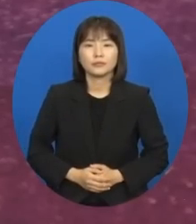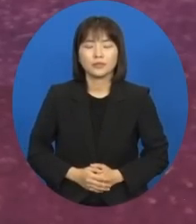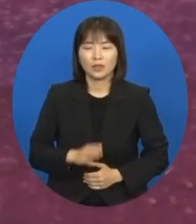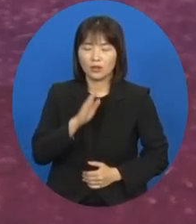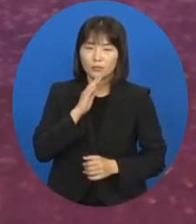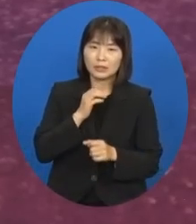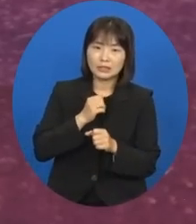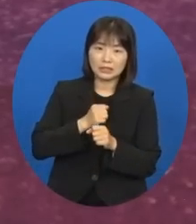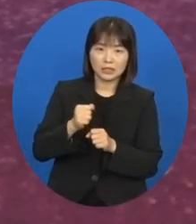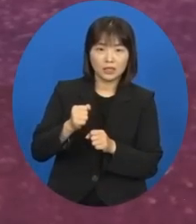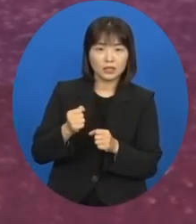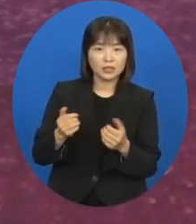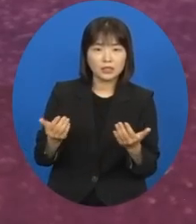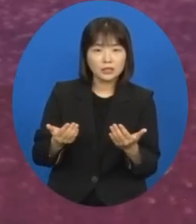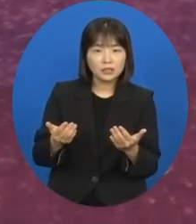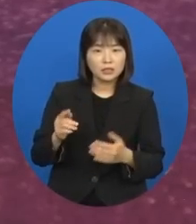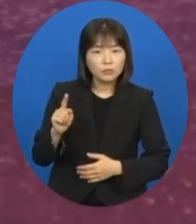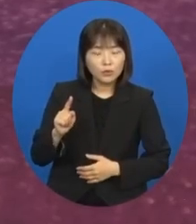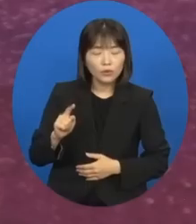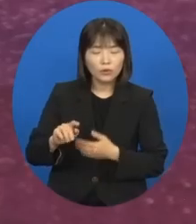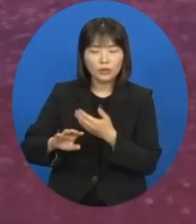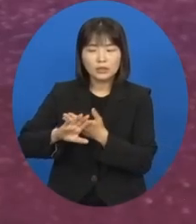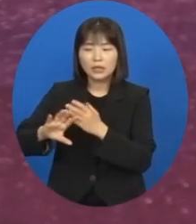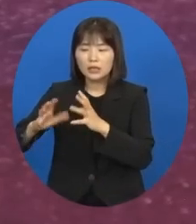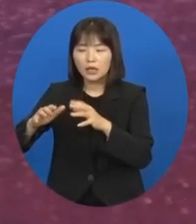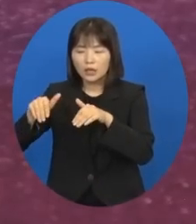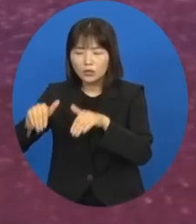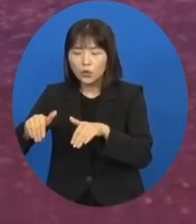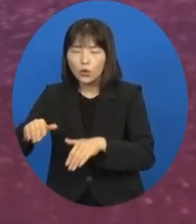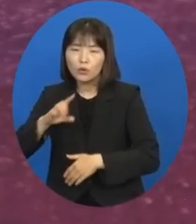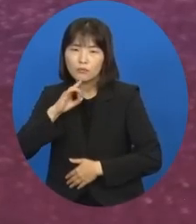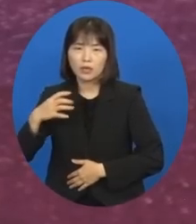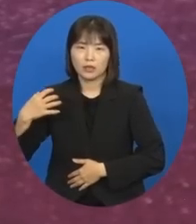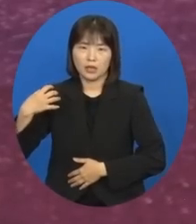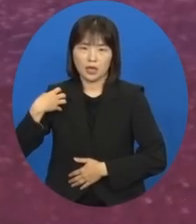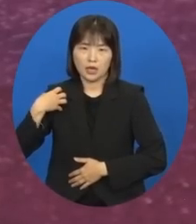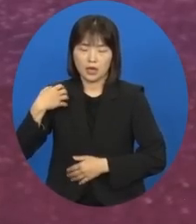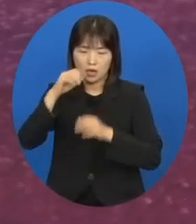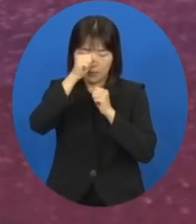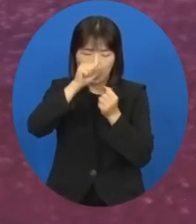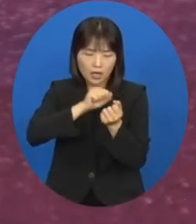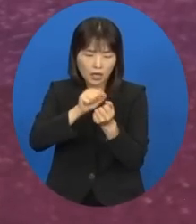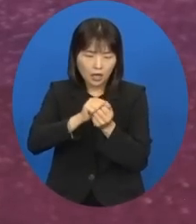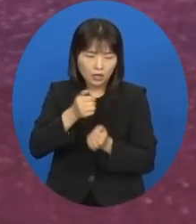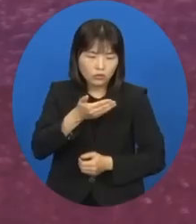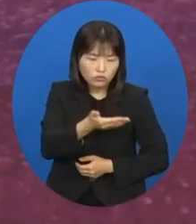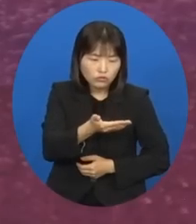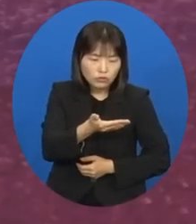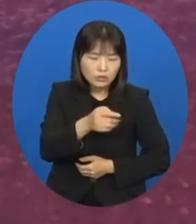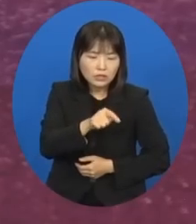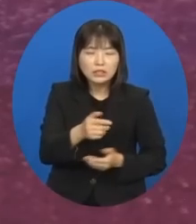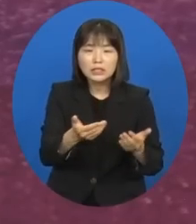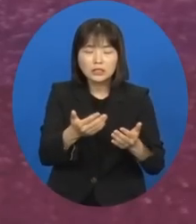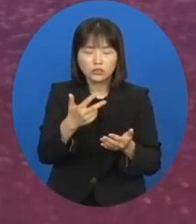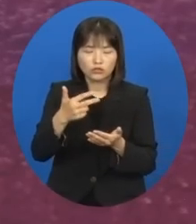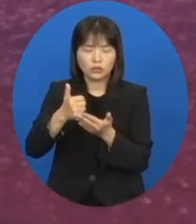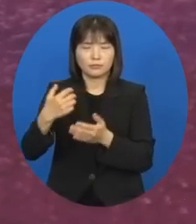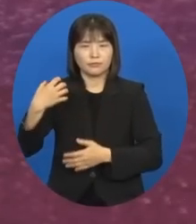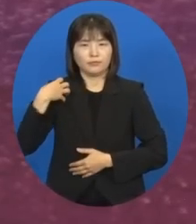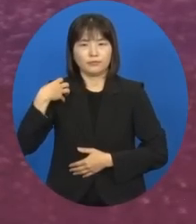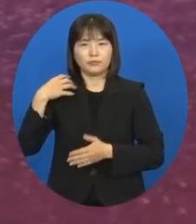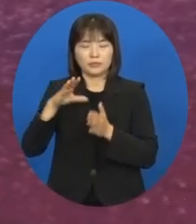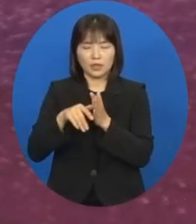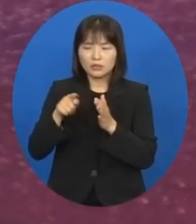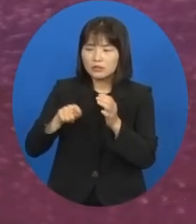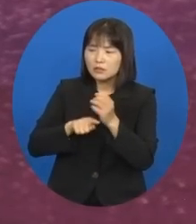참 당황스러웠던 일은 이방인 종들만 하였던 발을 닦는 행위를 주님이 하실 때 그 의미를 알지